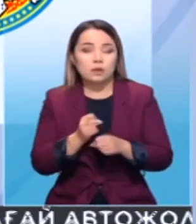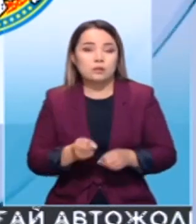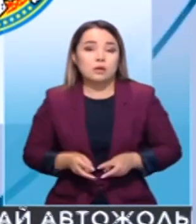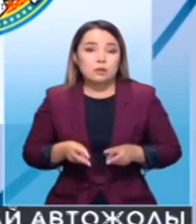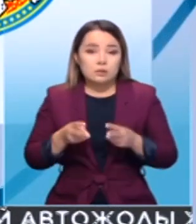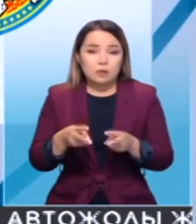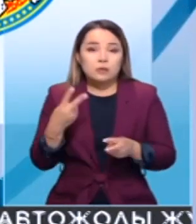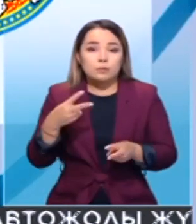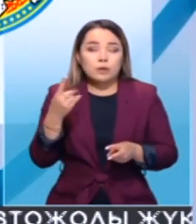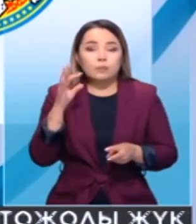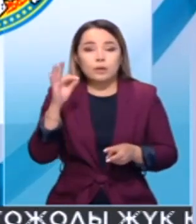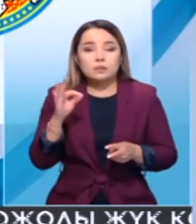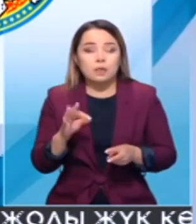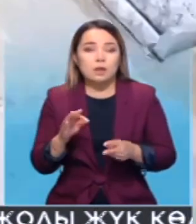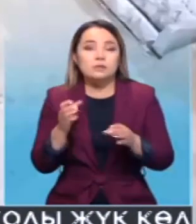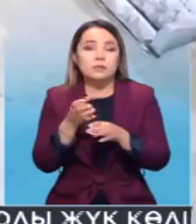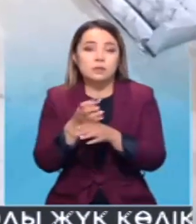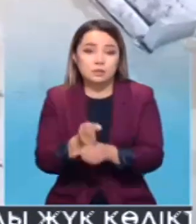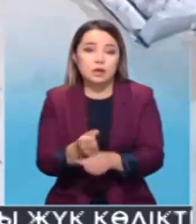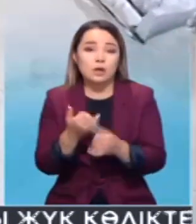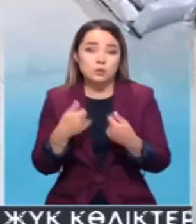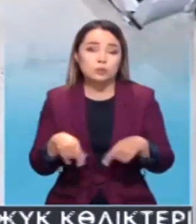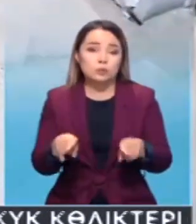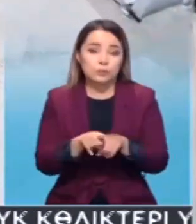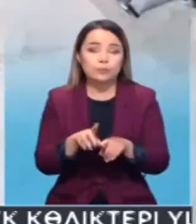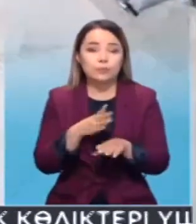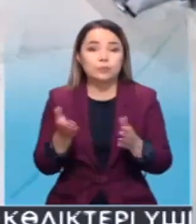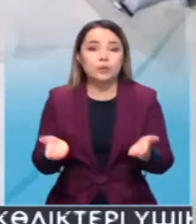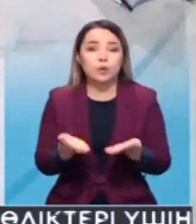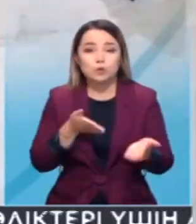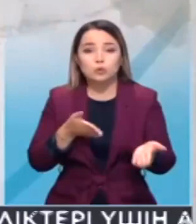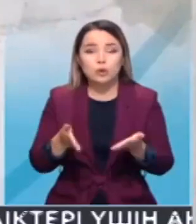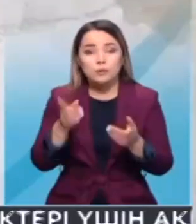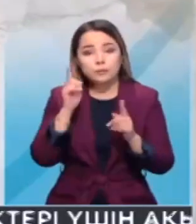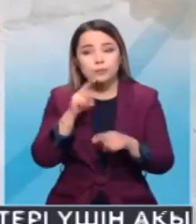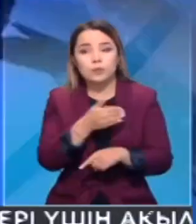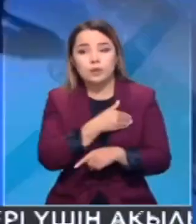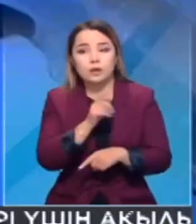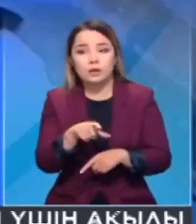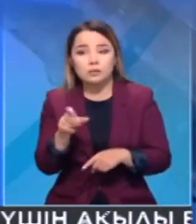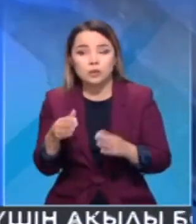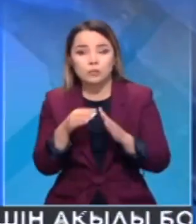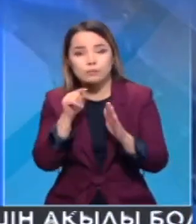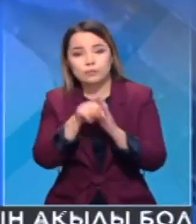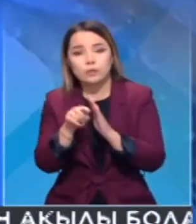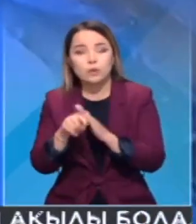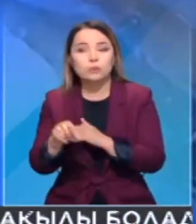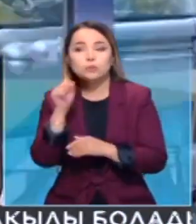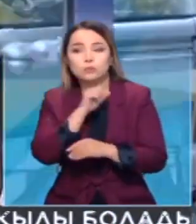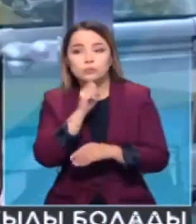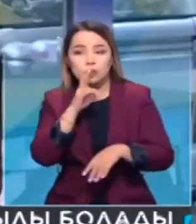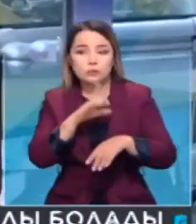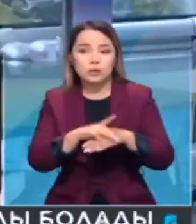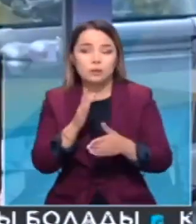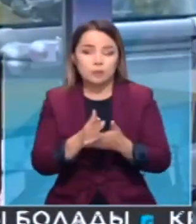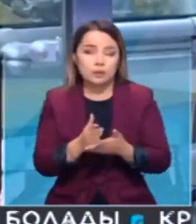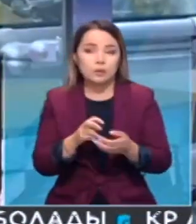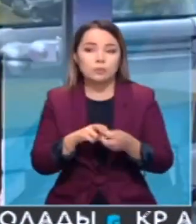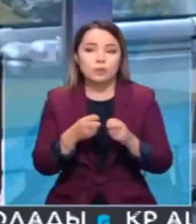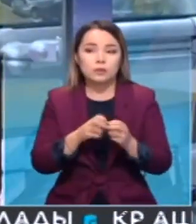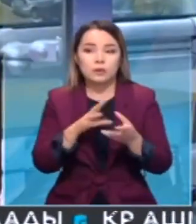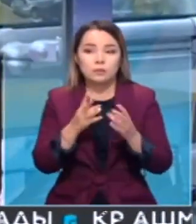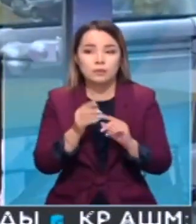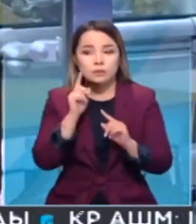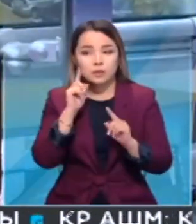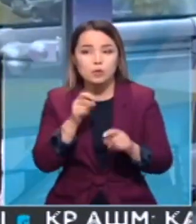қылмыс 21%-ға азайған. Дегенмен оңай жолмен олжалы болғысы келетіндер де аз емес. Көкейкесті мәселелердің бірі